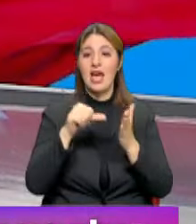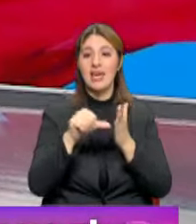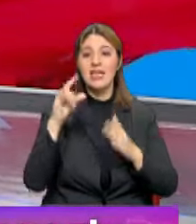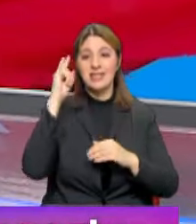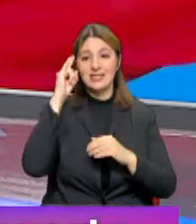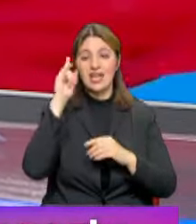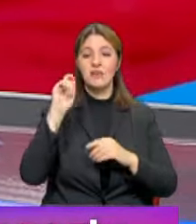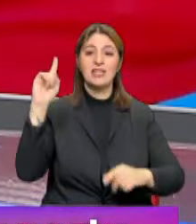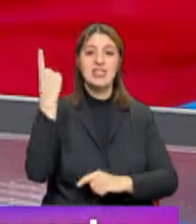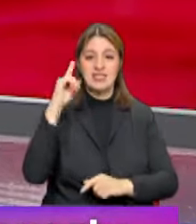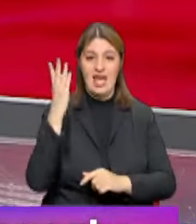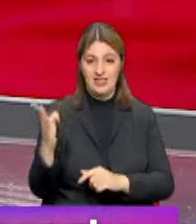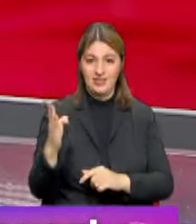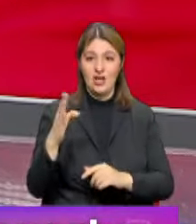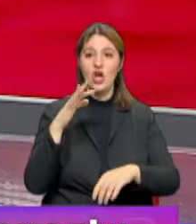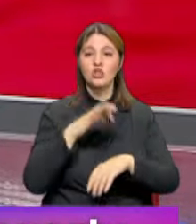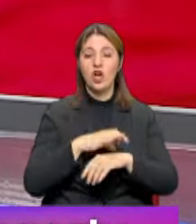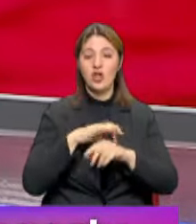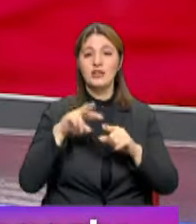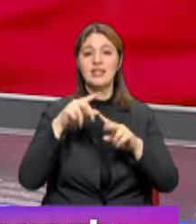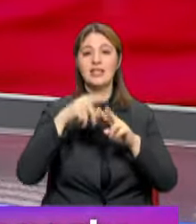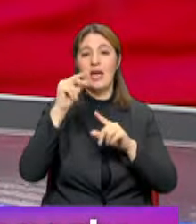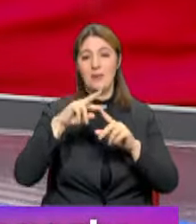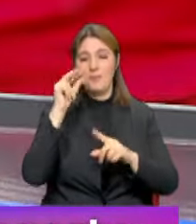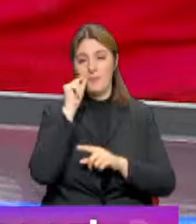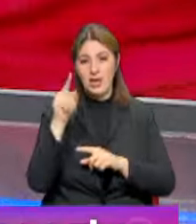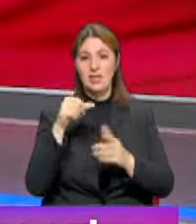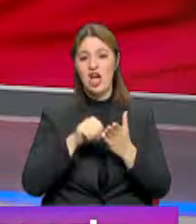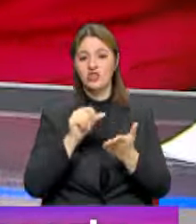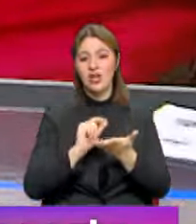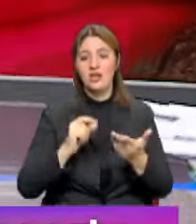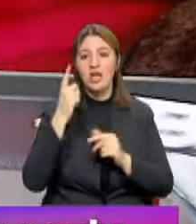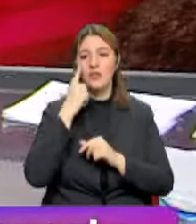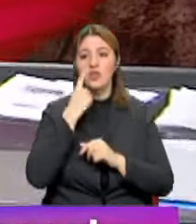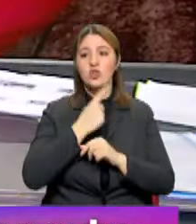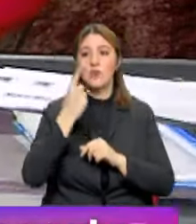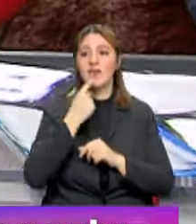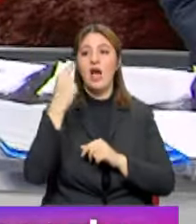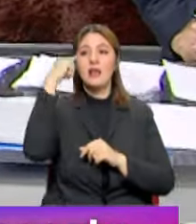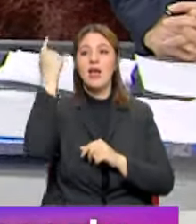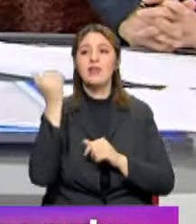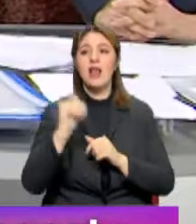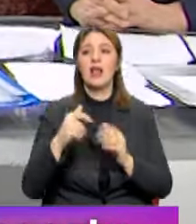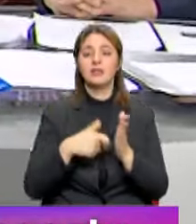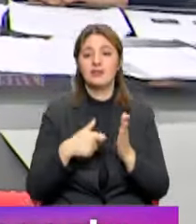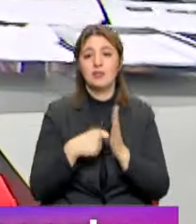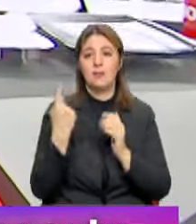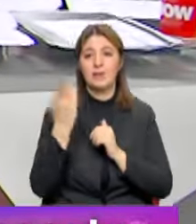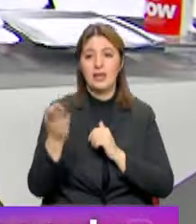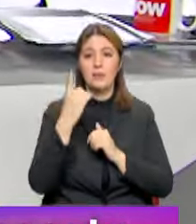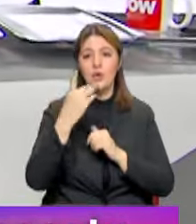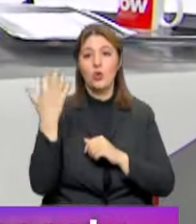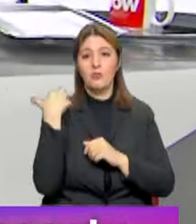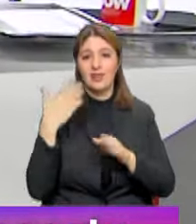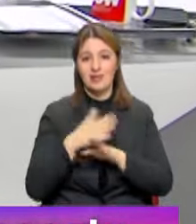Kıskandığı Lider Doktor Naim babiroğlu Tarihçi Yazar Atatürk ve cumhuriyet denildiğinde akla ilk gelen isimlerden bir